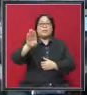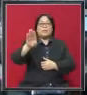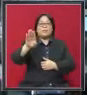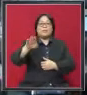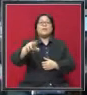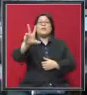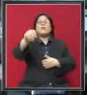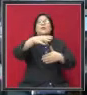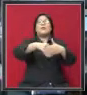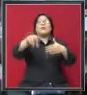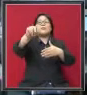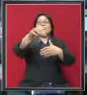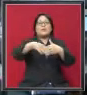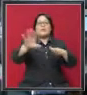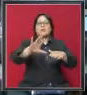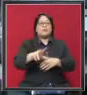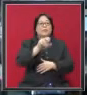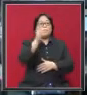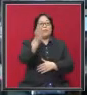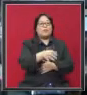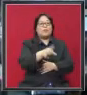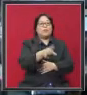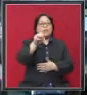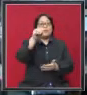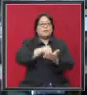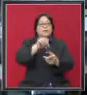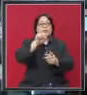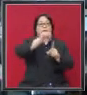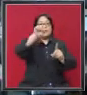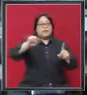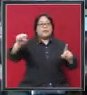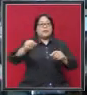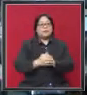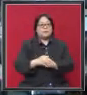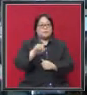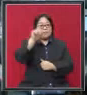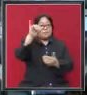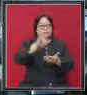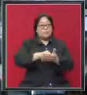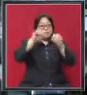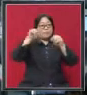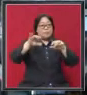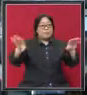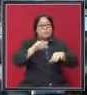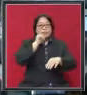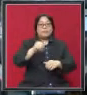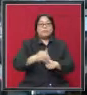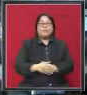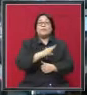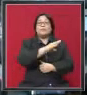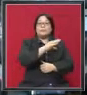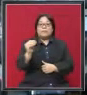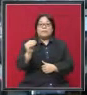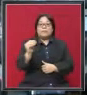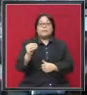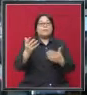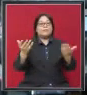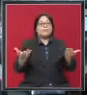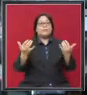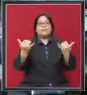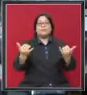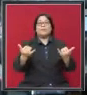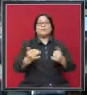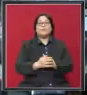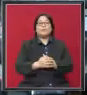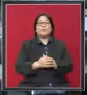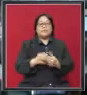Berhormat RM30 pada 30 hari bulan Ogos disandakan. Adakah ini boleh dilaksanakan? Dan juga memandangkan